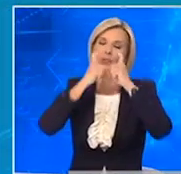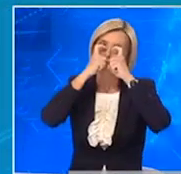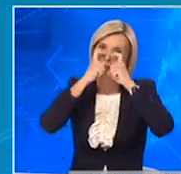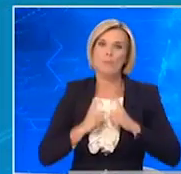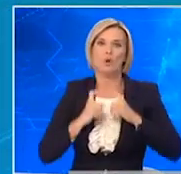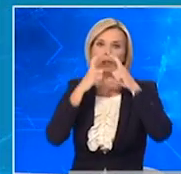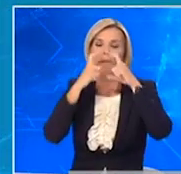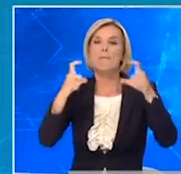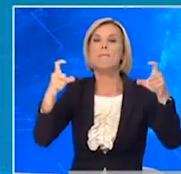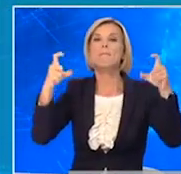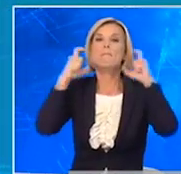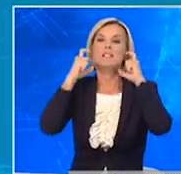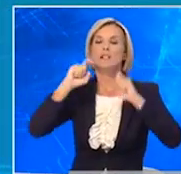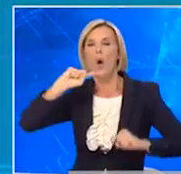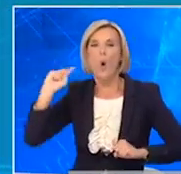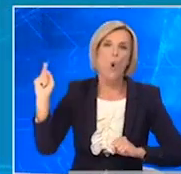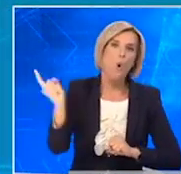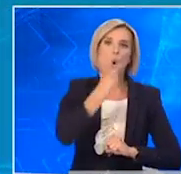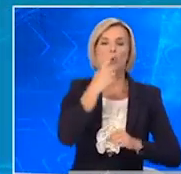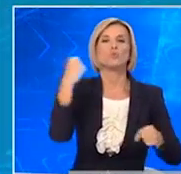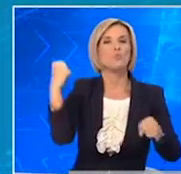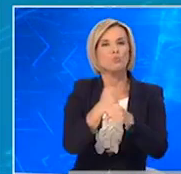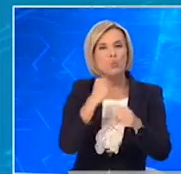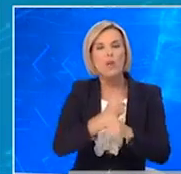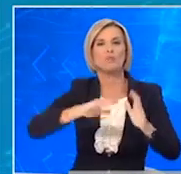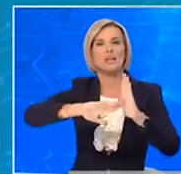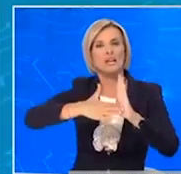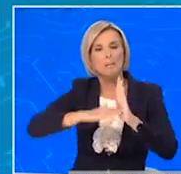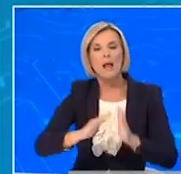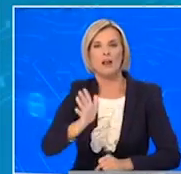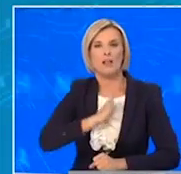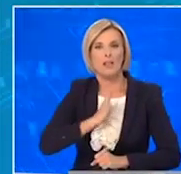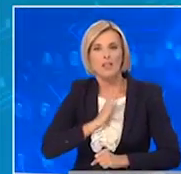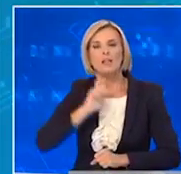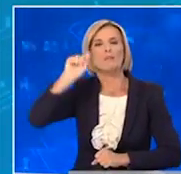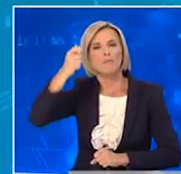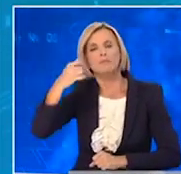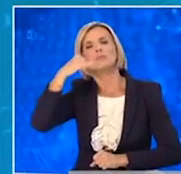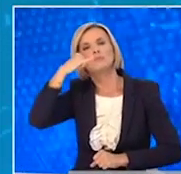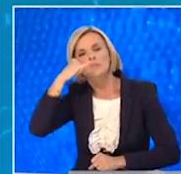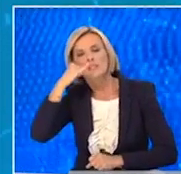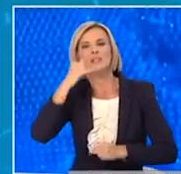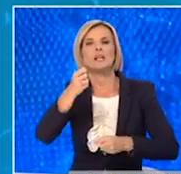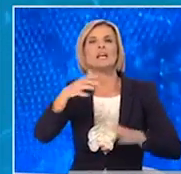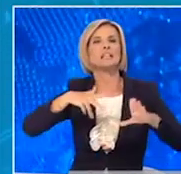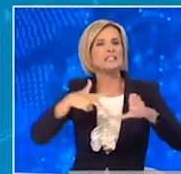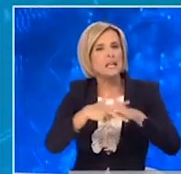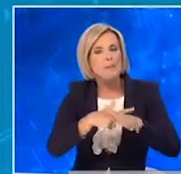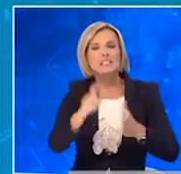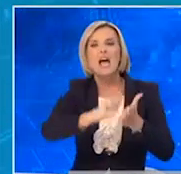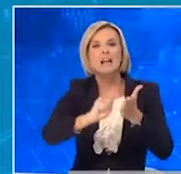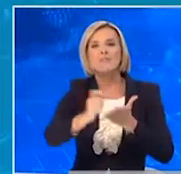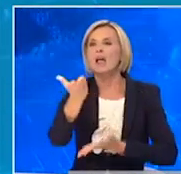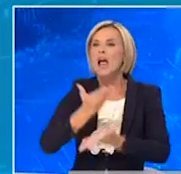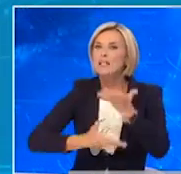υποχρεωτική για όλους, εργαζομένους και κοινό. Σε δέκο, τράπεζες και λοιπά γραφεία εξυπηρέτησης κοινού. Σε